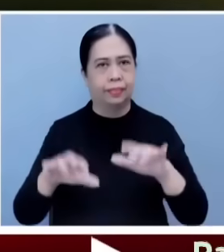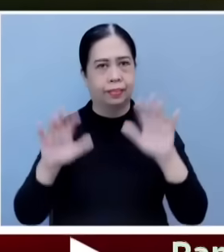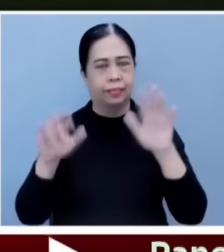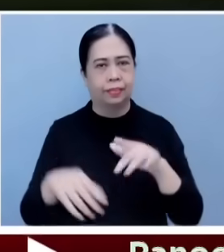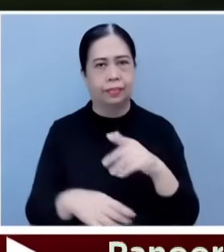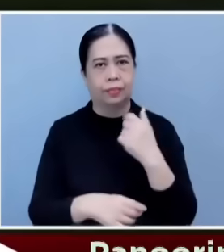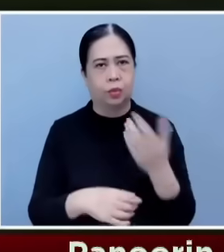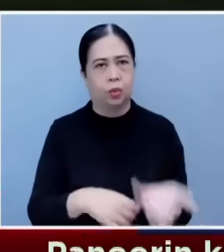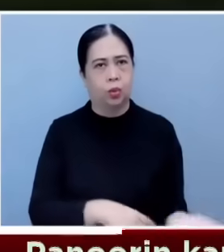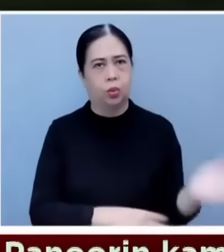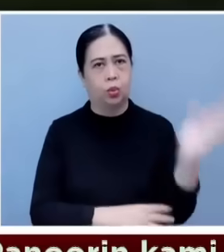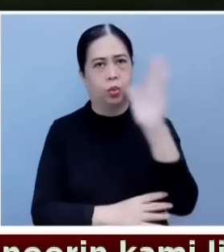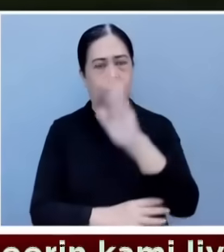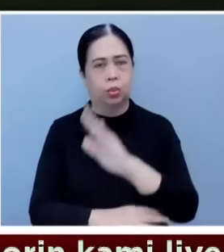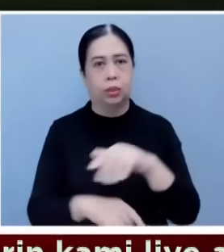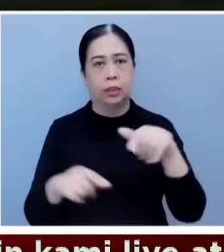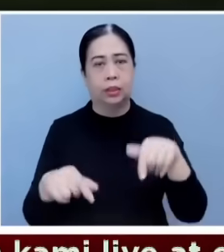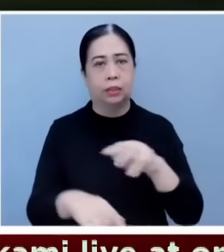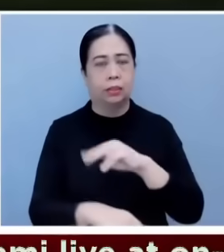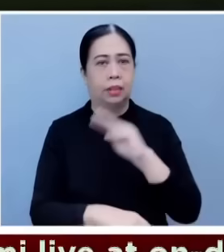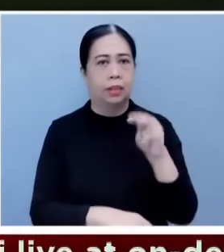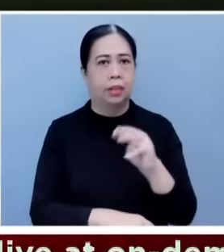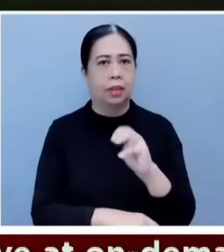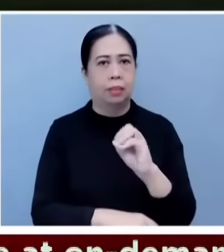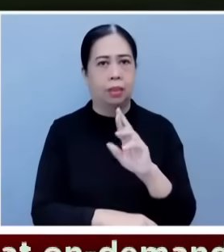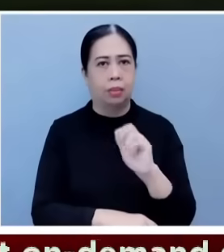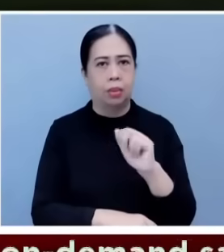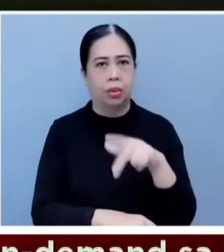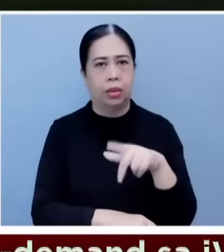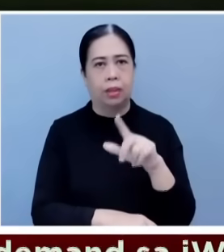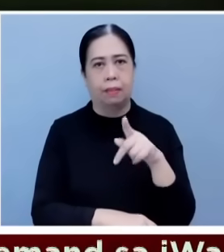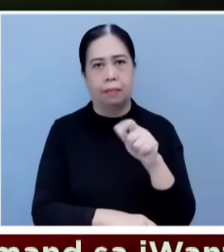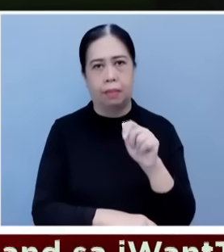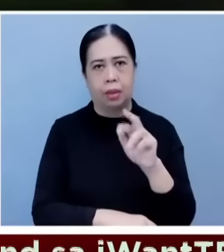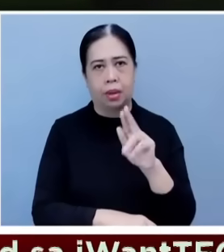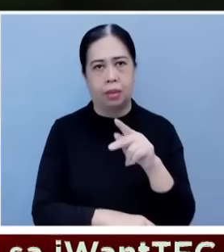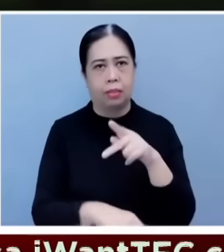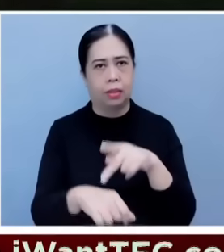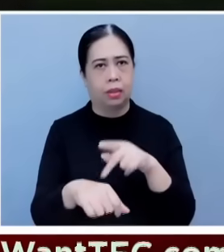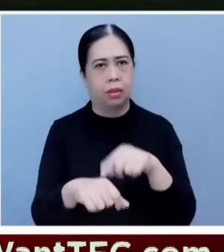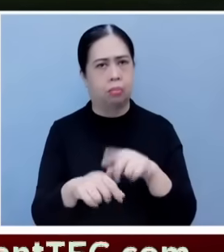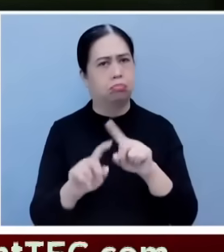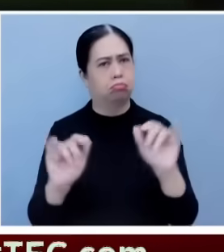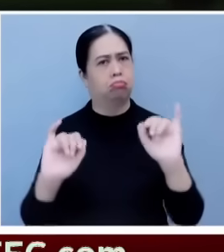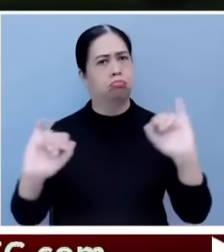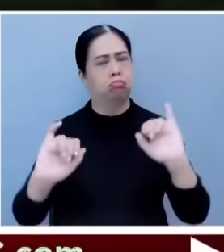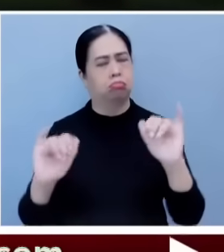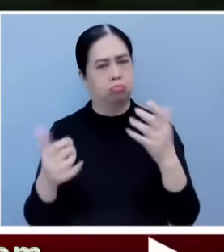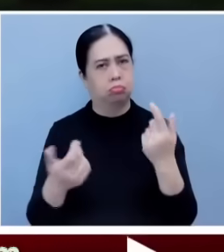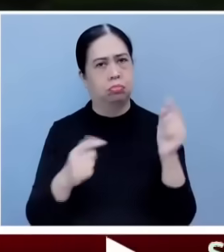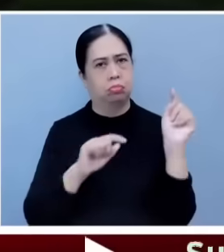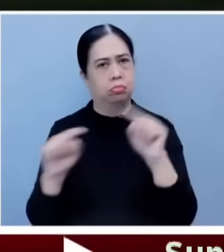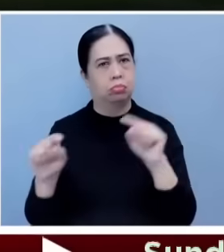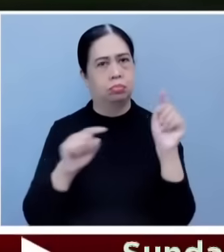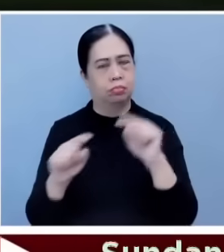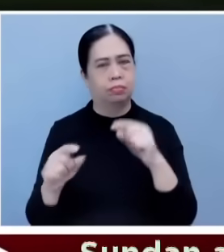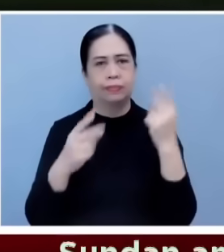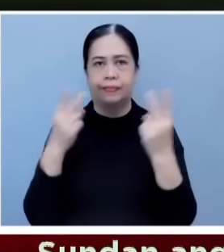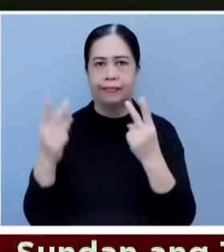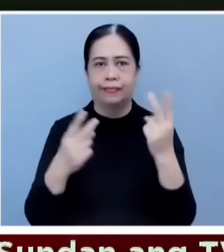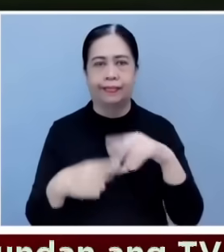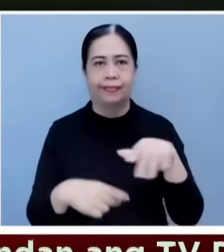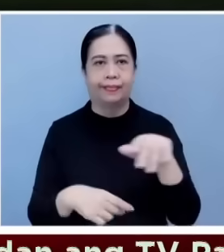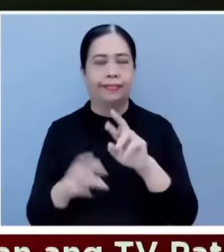buong maghapon dito sa Manila Memorial Park sa Paganyake. Pero hindi natinag ang ating mga kababayan sa pagdalaw sa kanilang